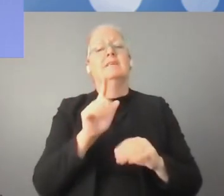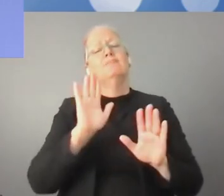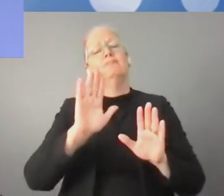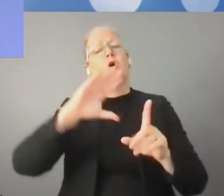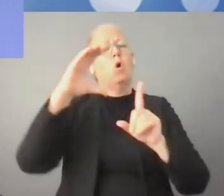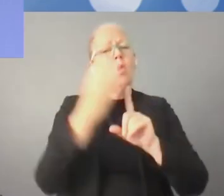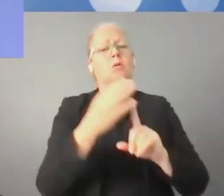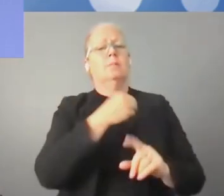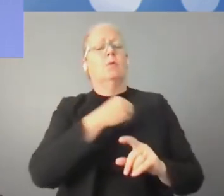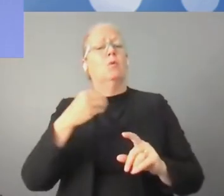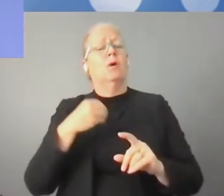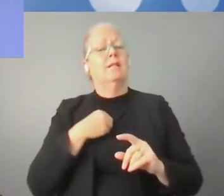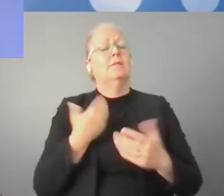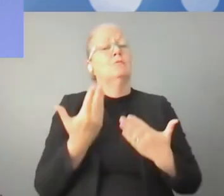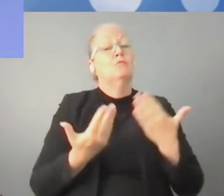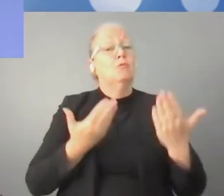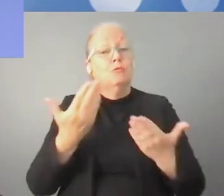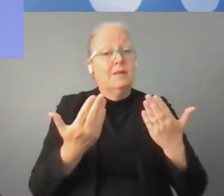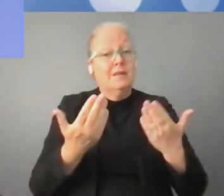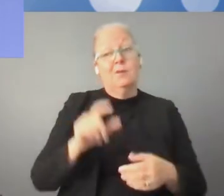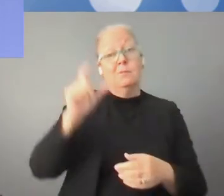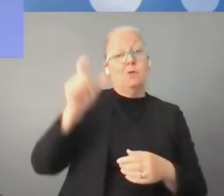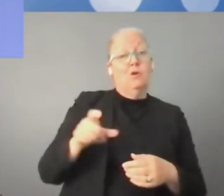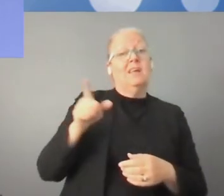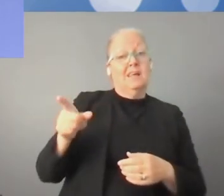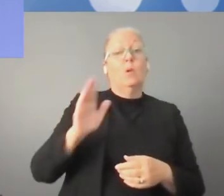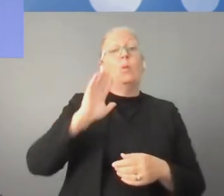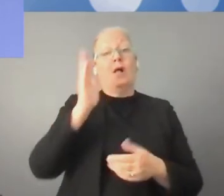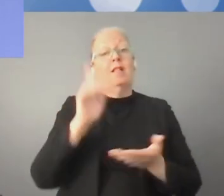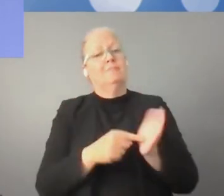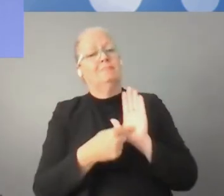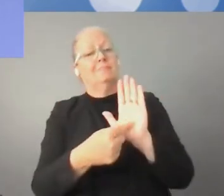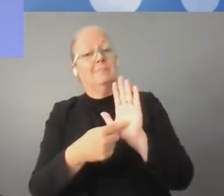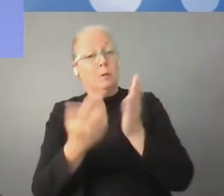La fin de cette cérémonie d'ouverture officielle approche, mais nous avons encore